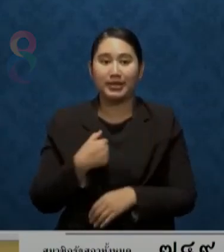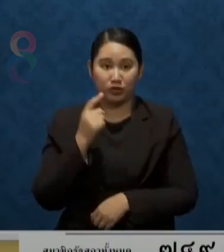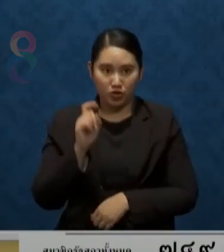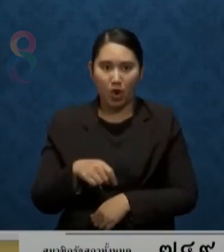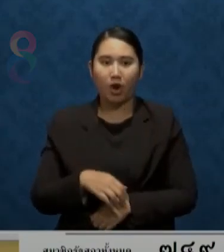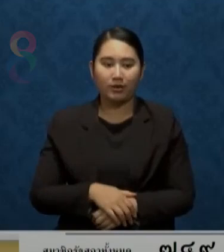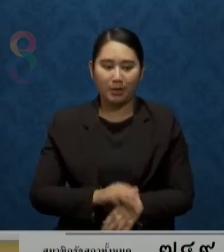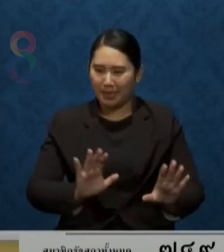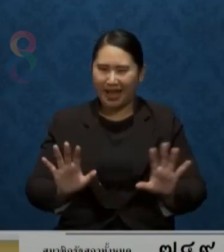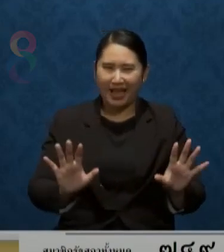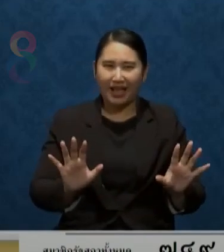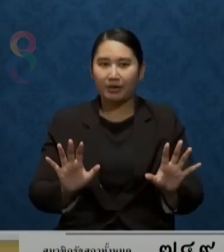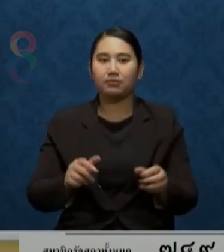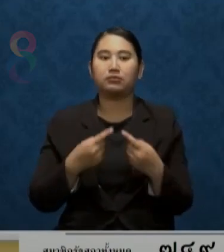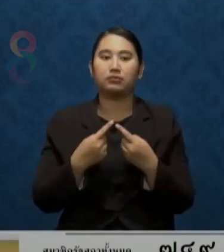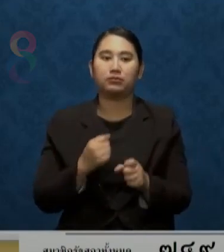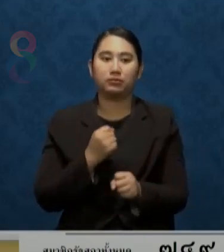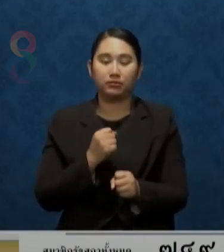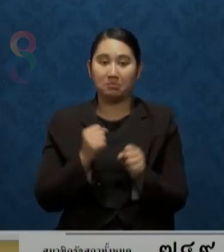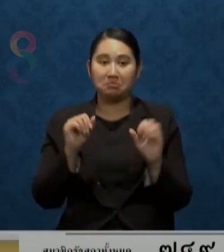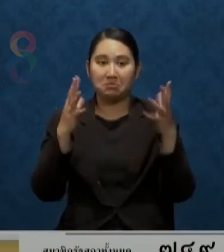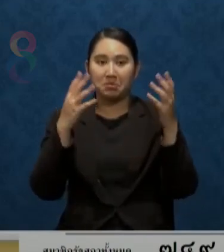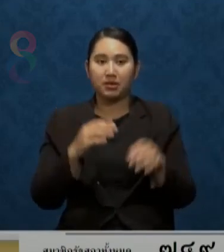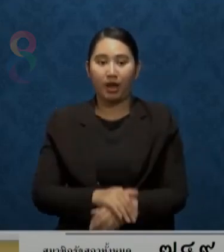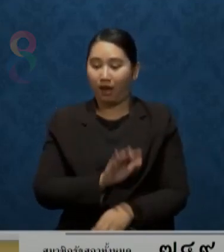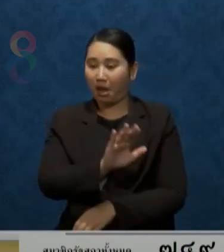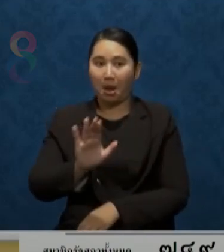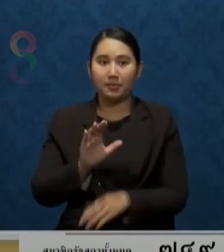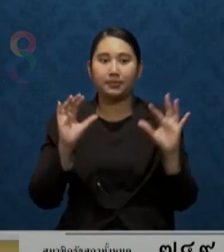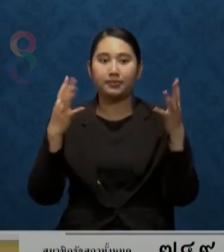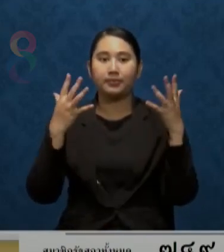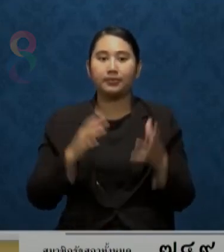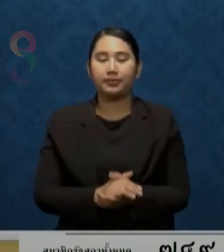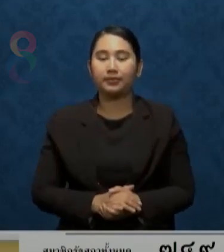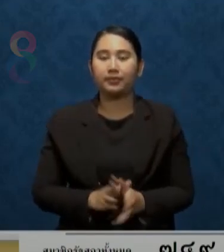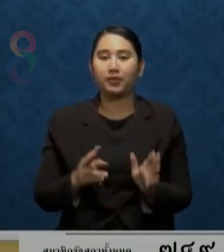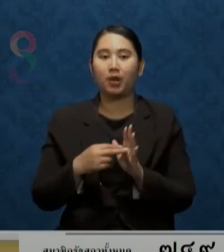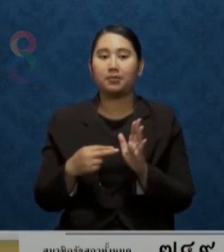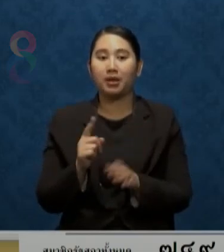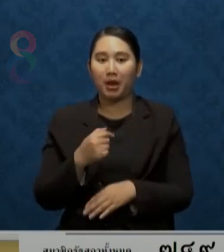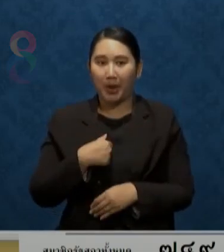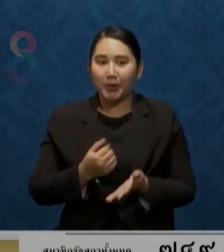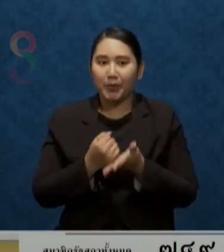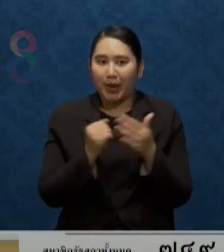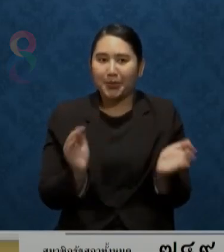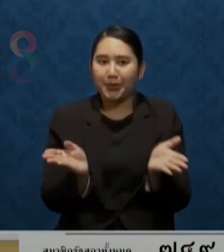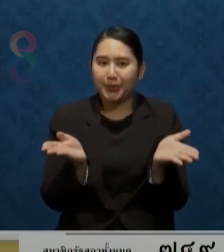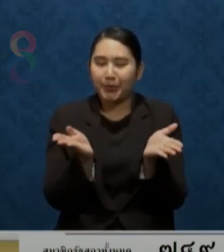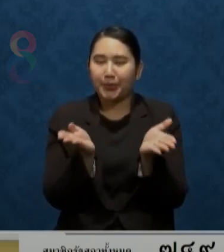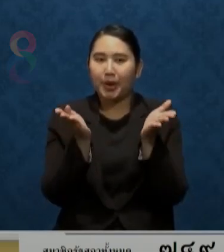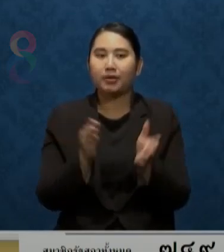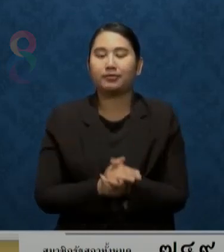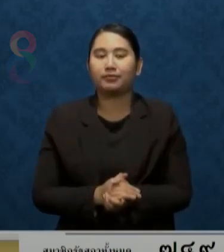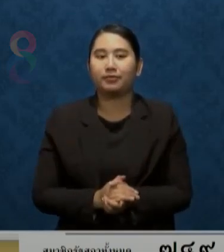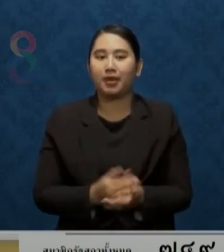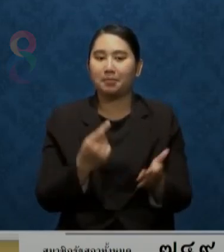ครับแต่ปรากฏว่าสิ่งที่เกิดขึ้นคือท่านไม่ห้ามปรามอะไรเลยกลายเป็นว่าให้คงท่านไปช่วยกันนะครับไม่ว่าจะป